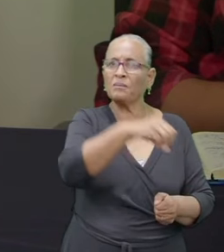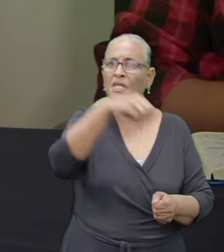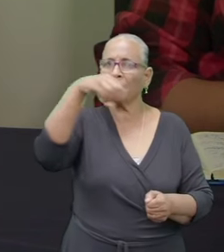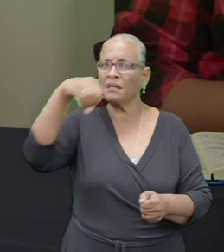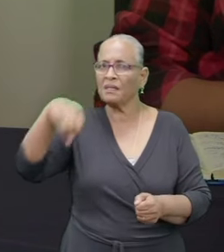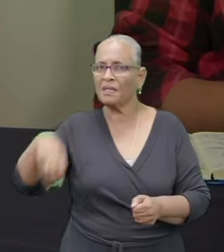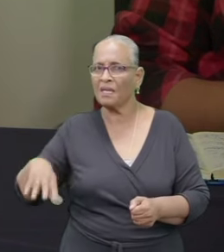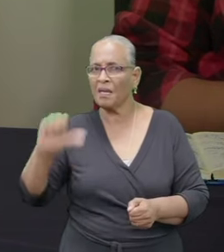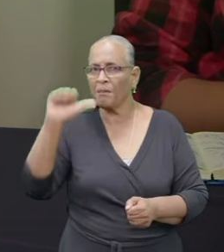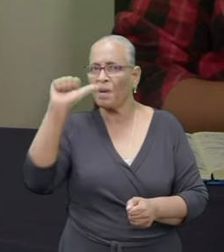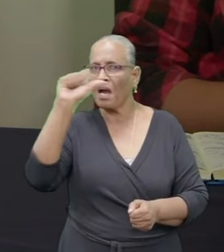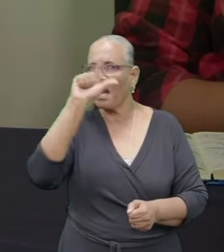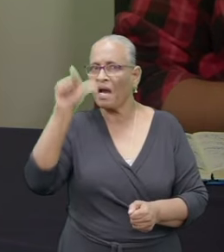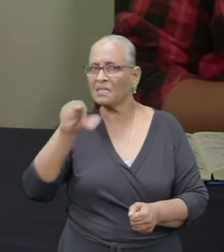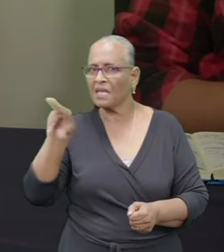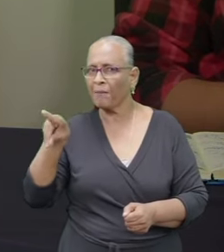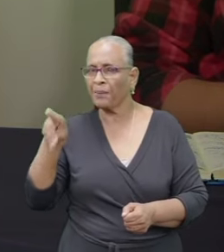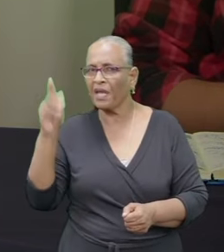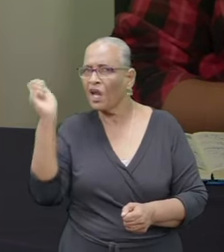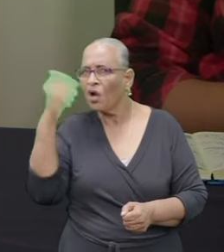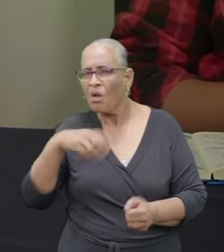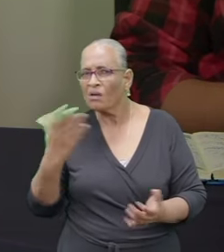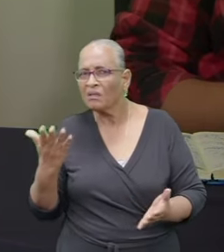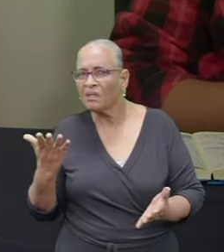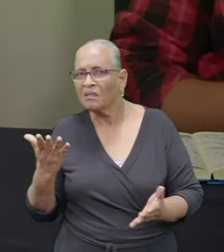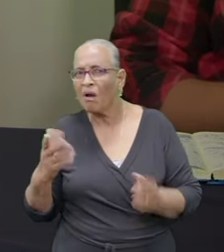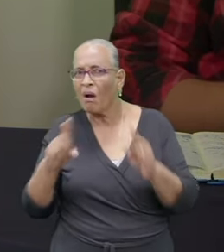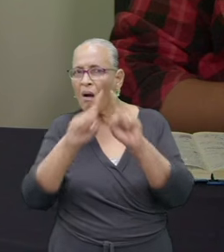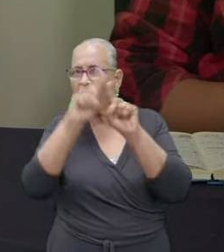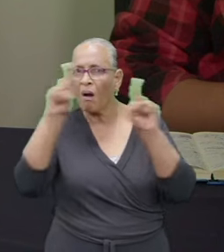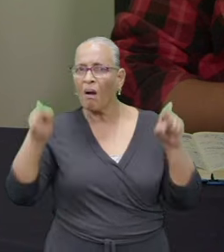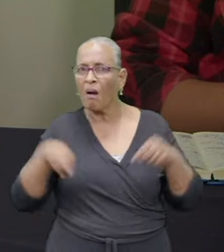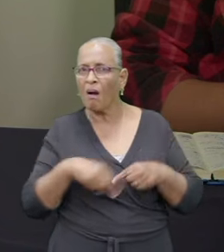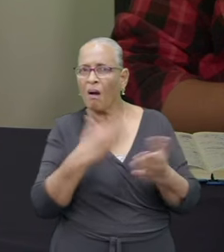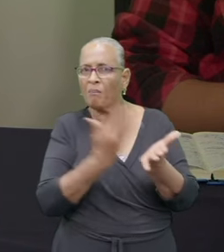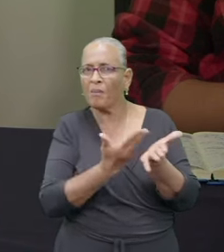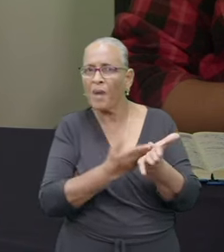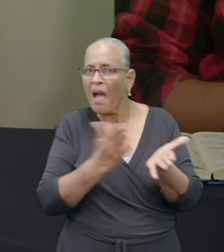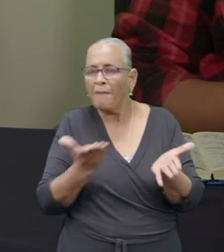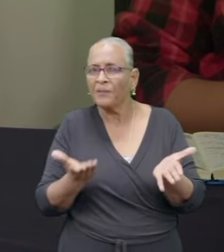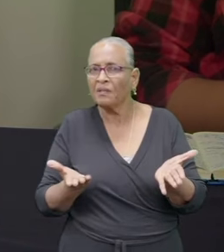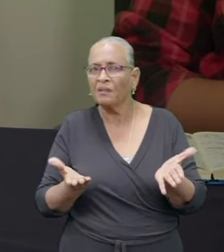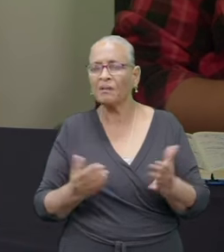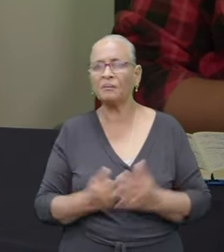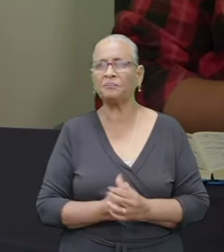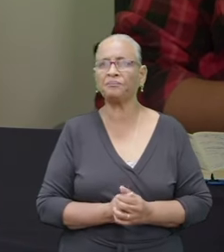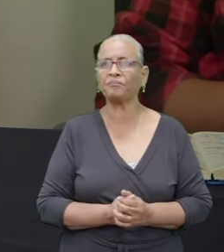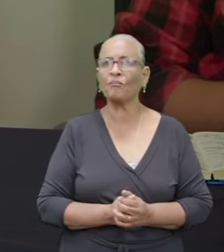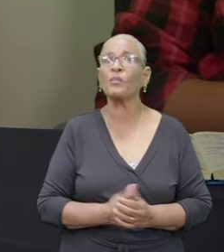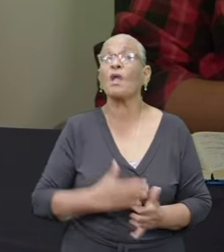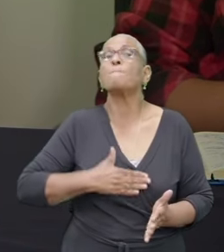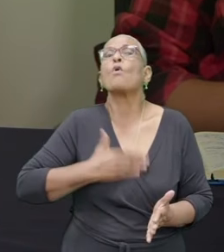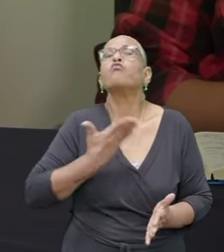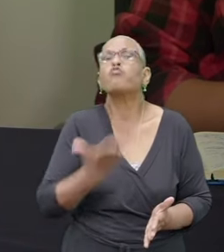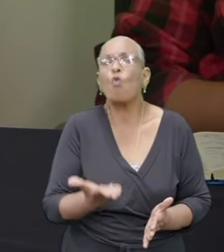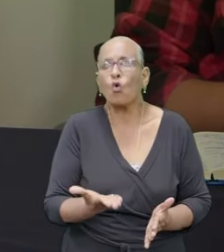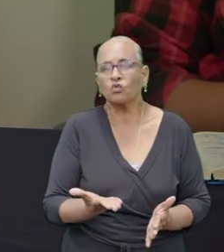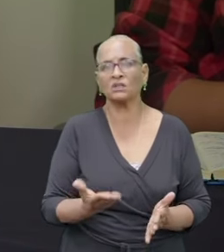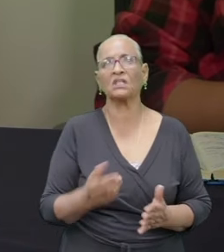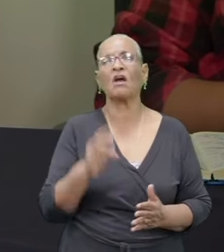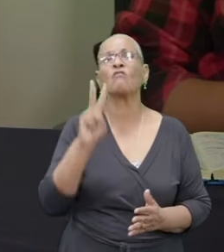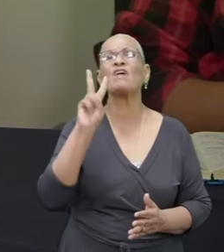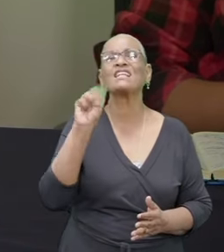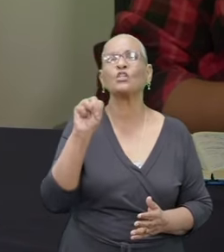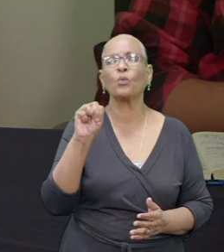ik denk dat het een soort bereidsverklaring is nog, die is verhoogd. Wat is dat weer? Oh, bevoegdheidsverklaring is van